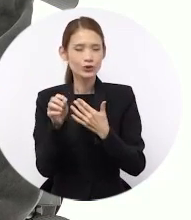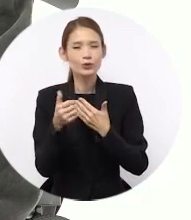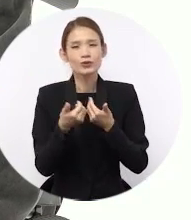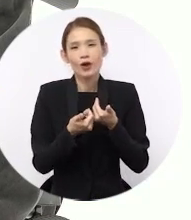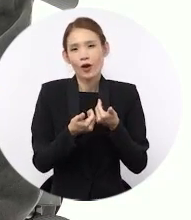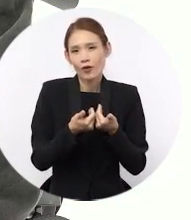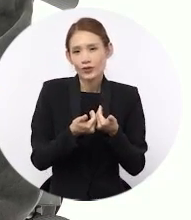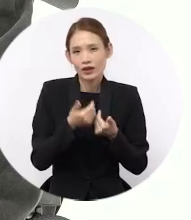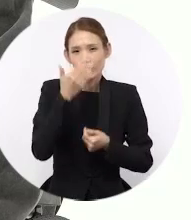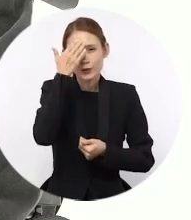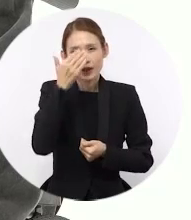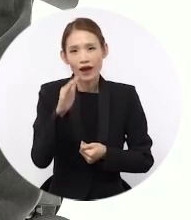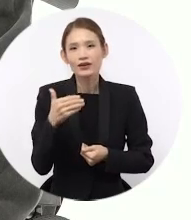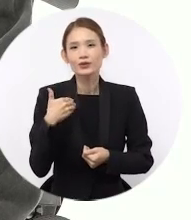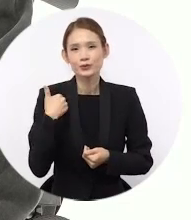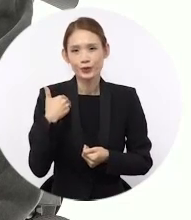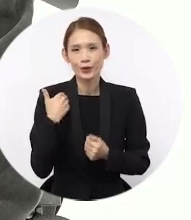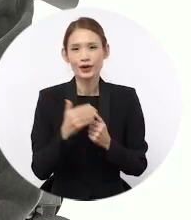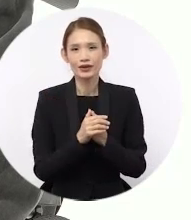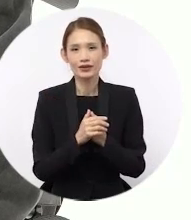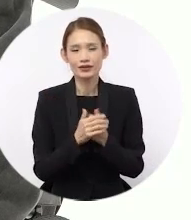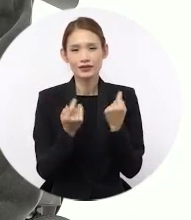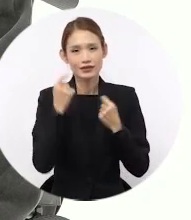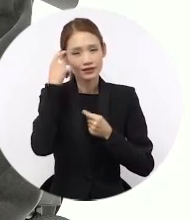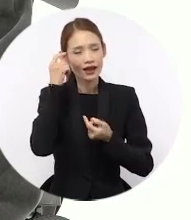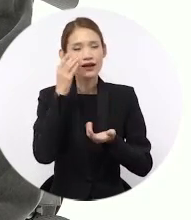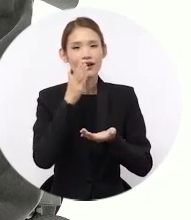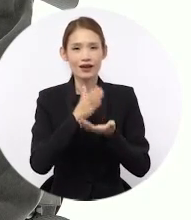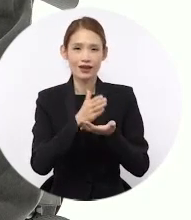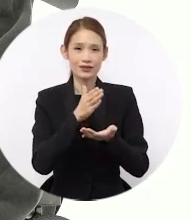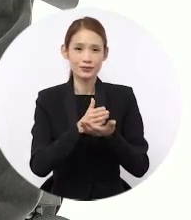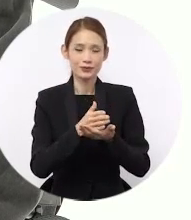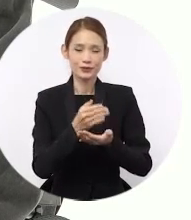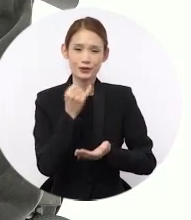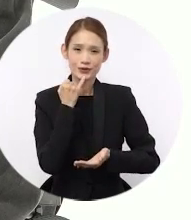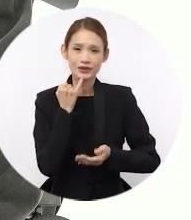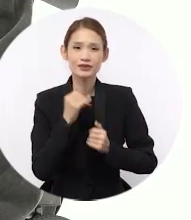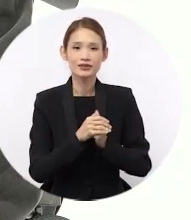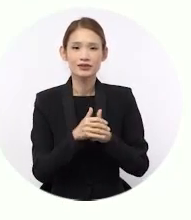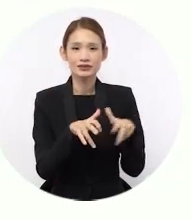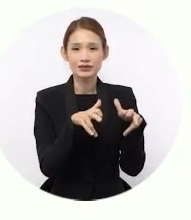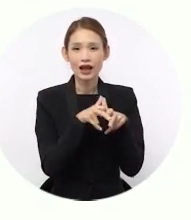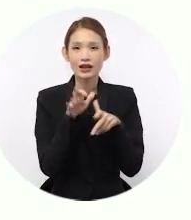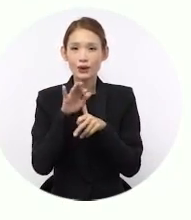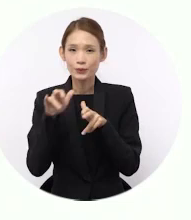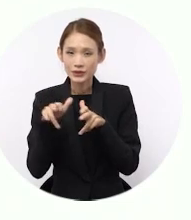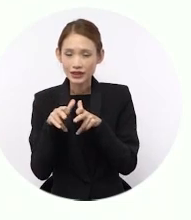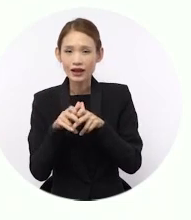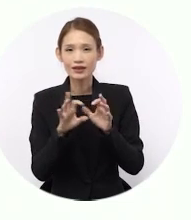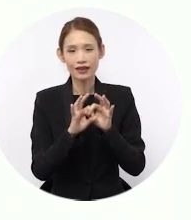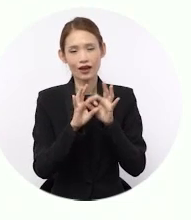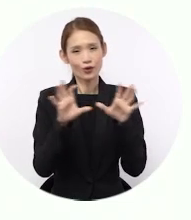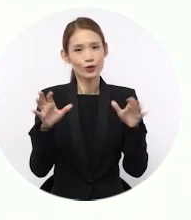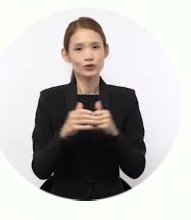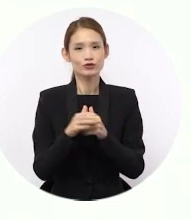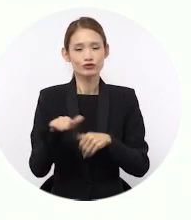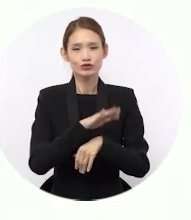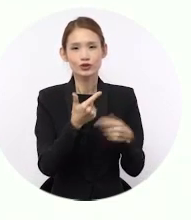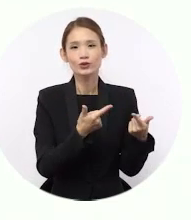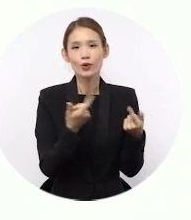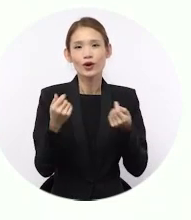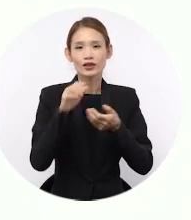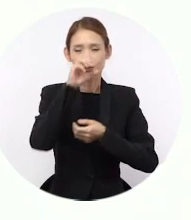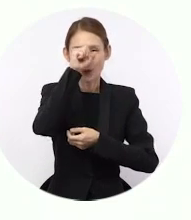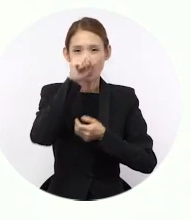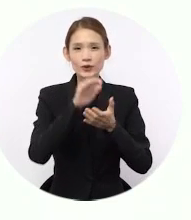굉장히 어색하고 조금은 낯설 수 있는데 사실 그렇게 생각하지 않아도 돼요. 장애와 비장애를 떠나서